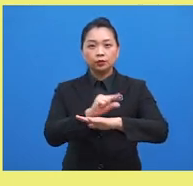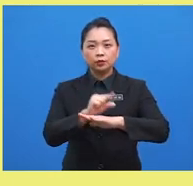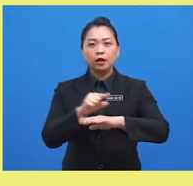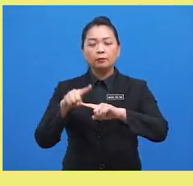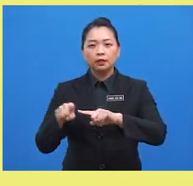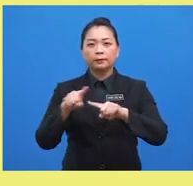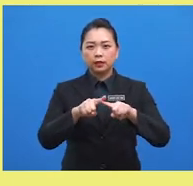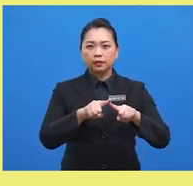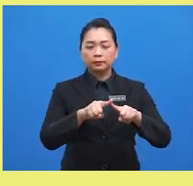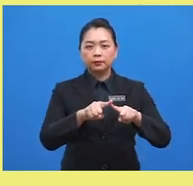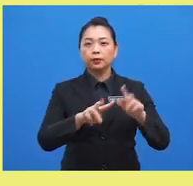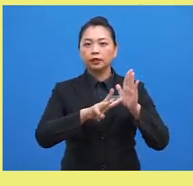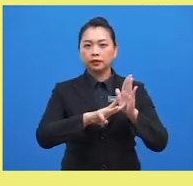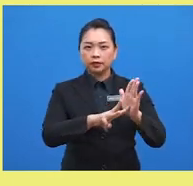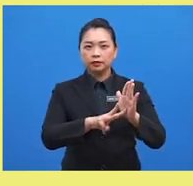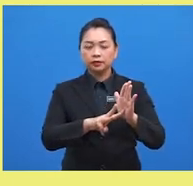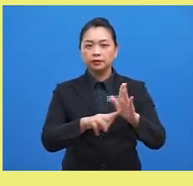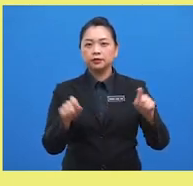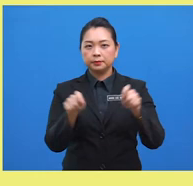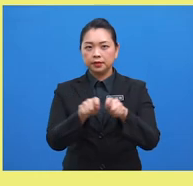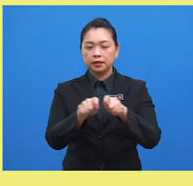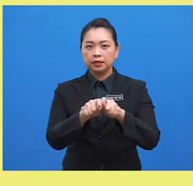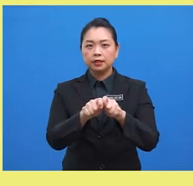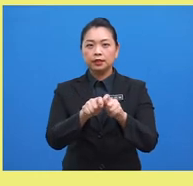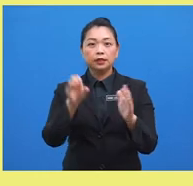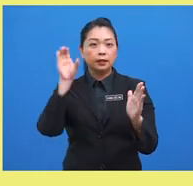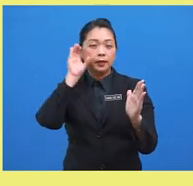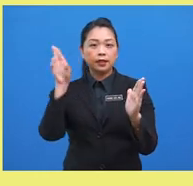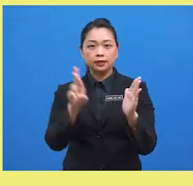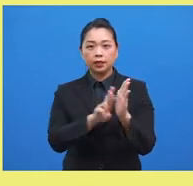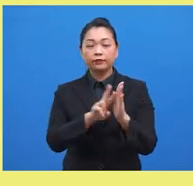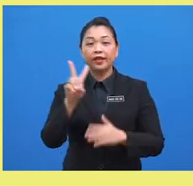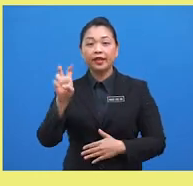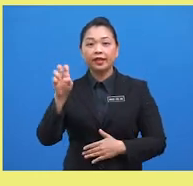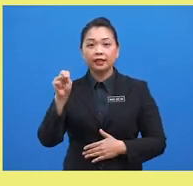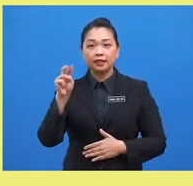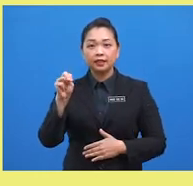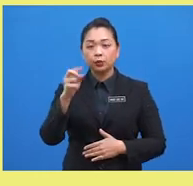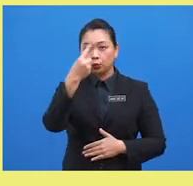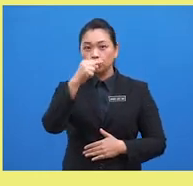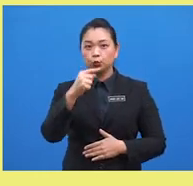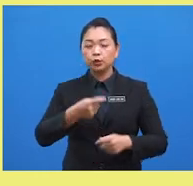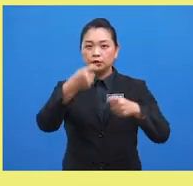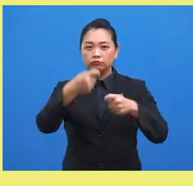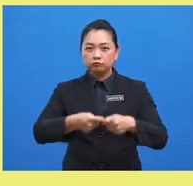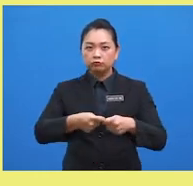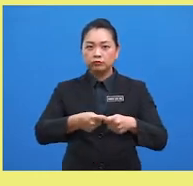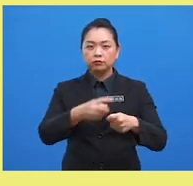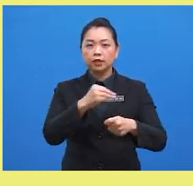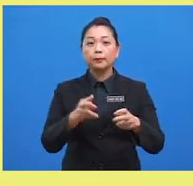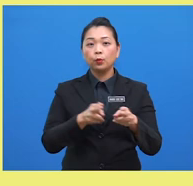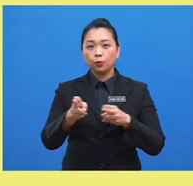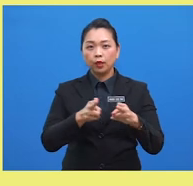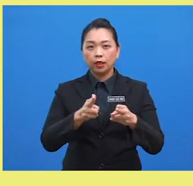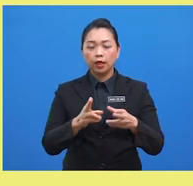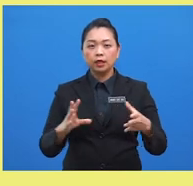menggunakan pelbagai perwakilan seperti gambarajah Venn untuk menentukan